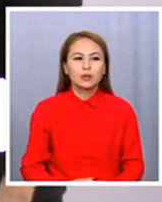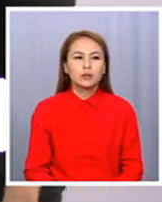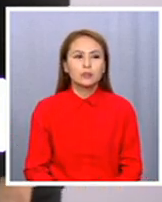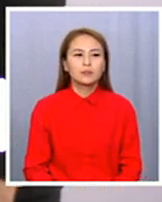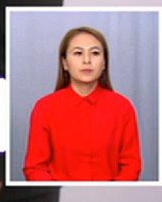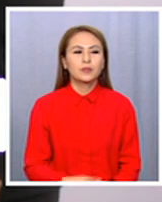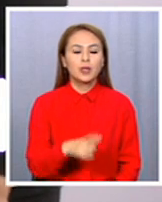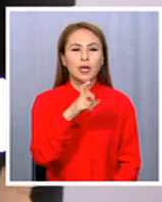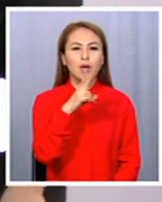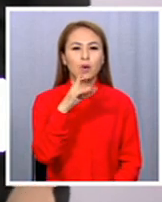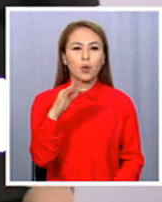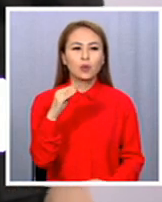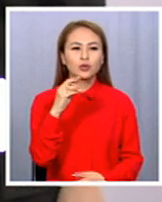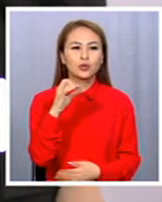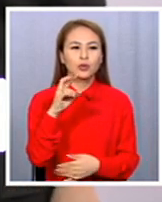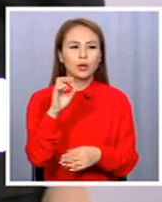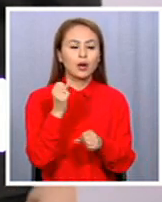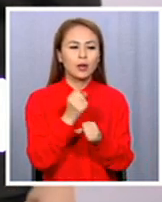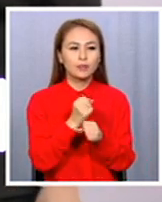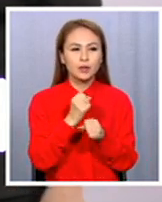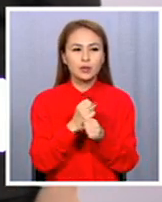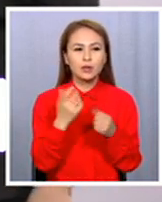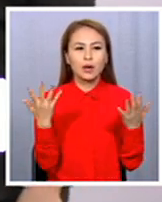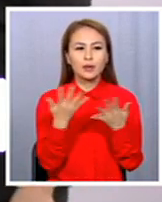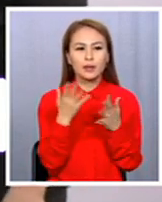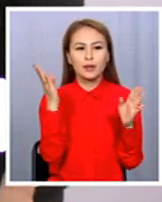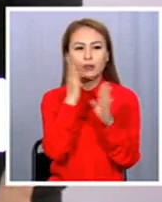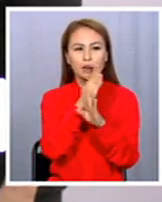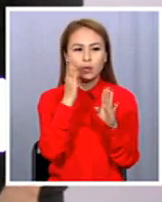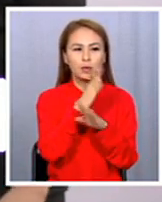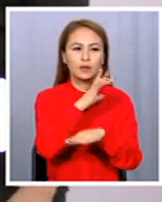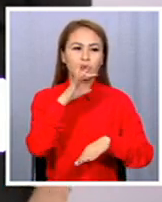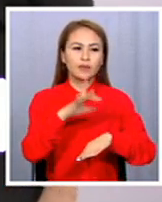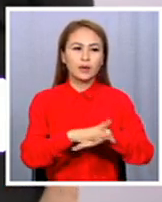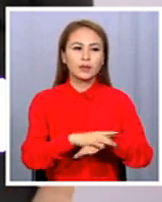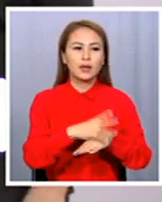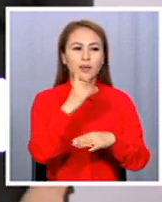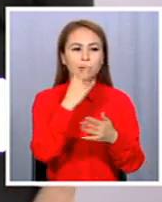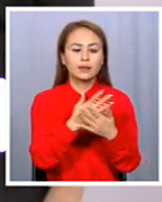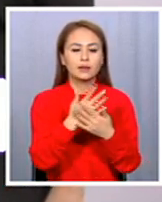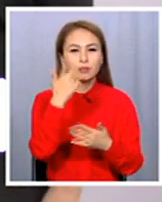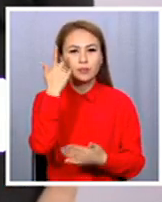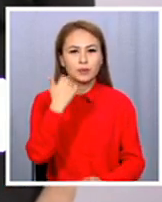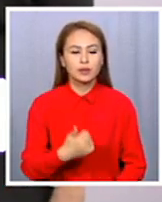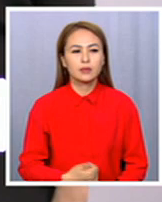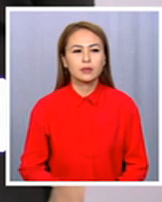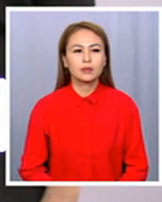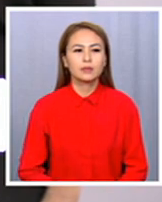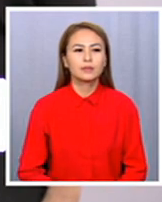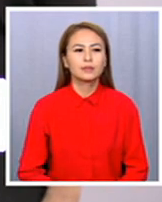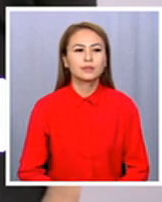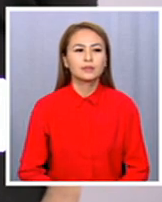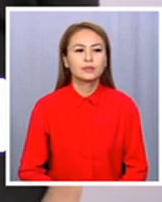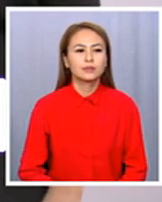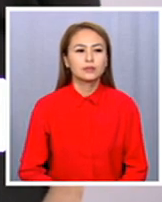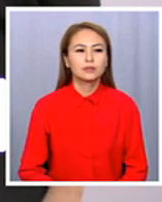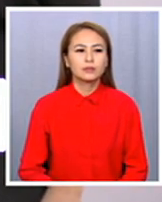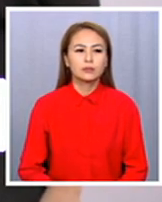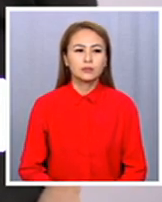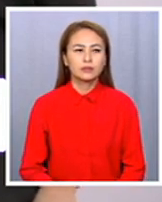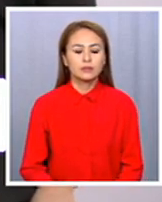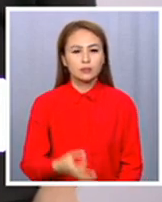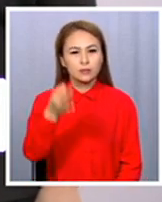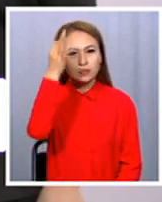сұрақ. Экожүйелердің қалыптасуына қандай экологиялық факторлар әсер ететінін білесіздер? Есімізге